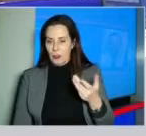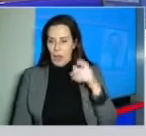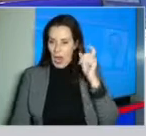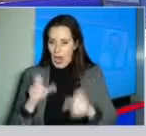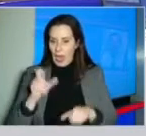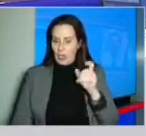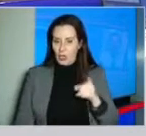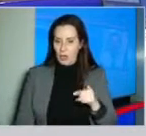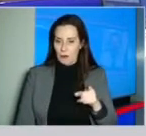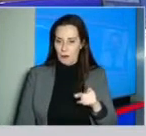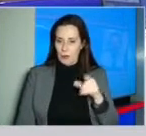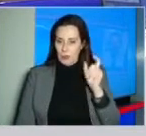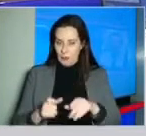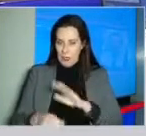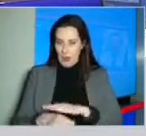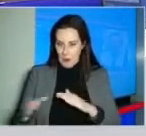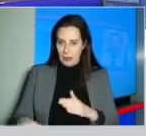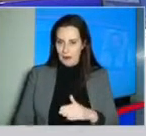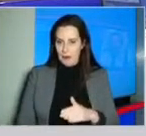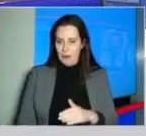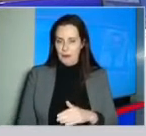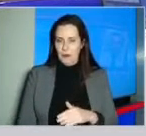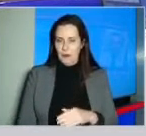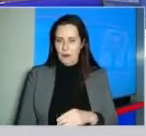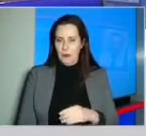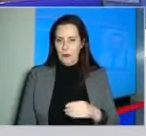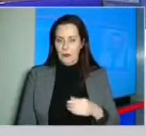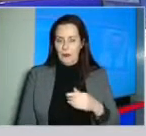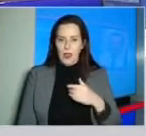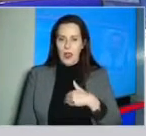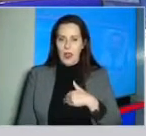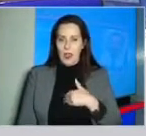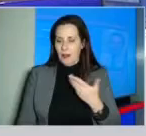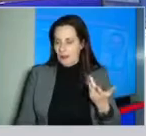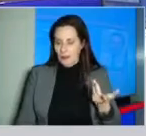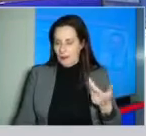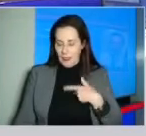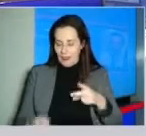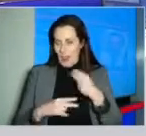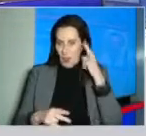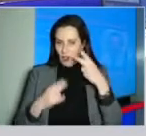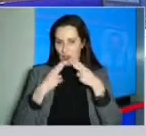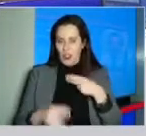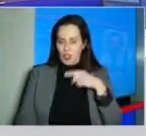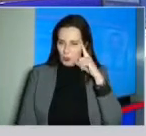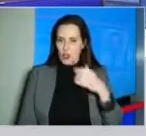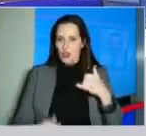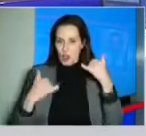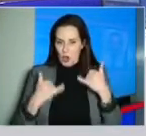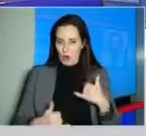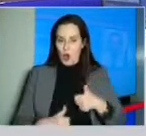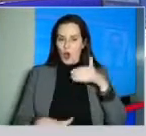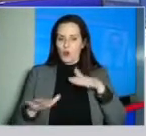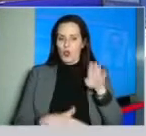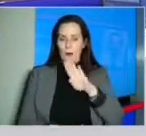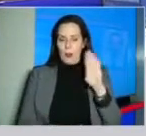הם ימנים? זה מצביעים ימנים? זה צריך להיות ראש ממשלה, והילרי קלינטון נשיאת ארצות הברית. אז אני אומר לך שהיום ראש